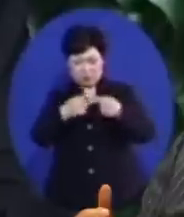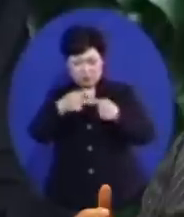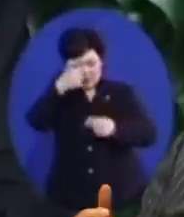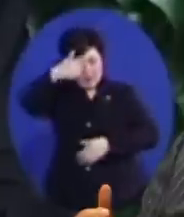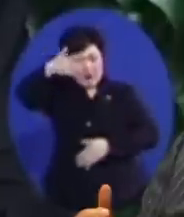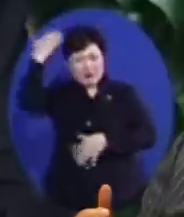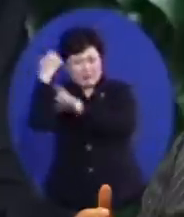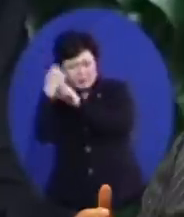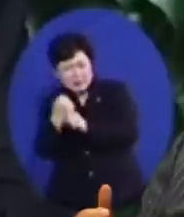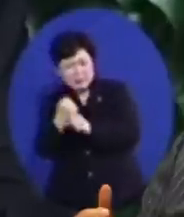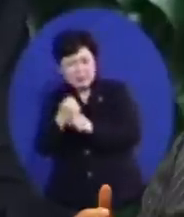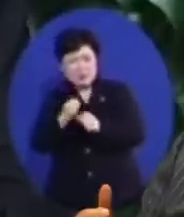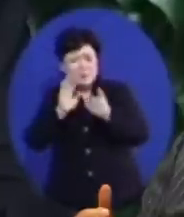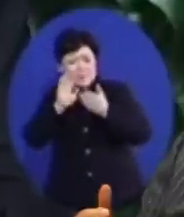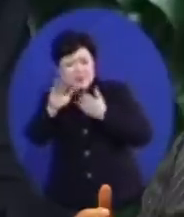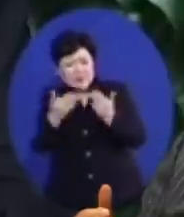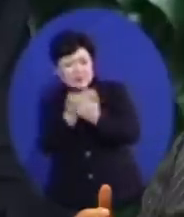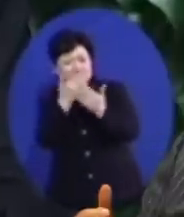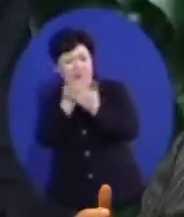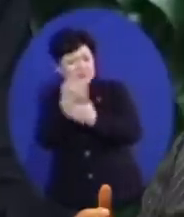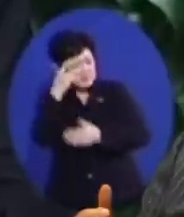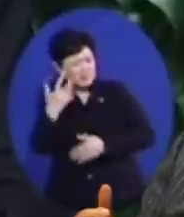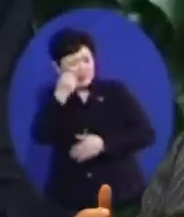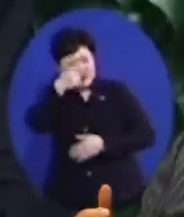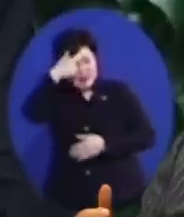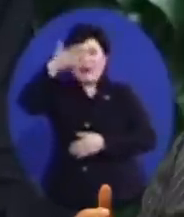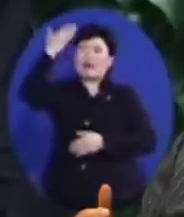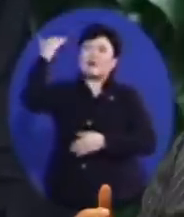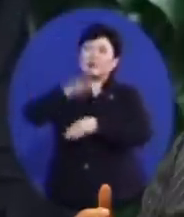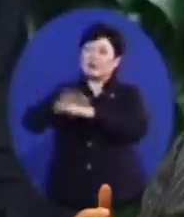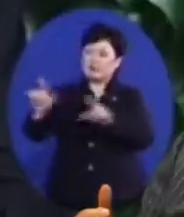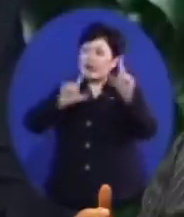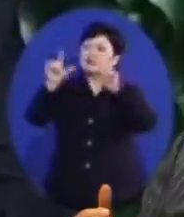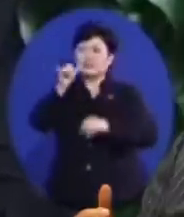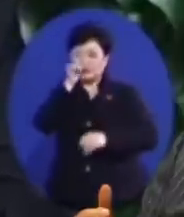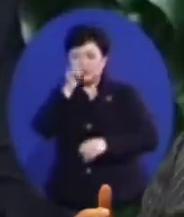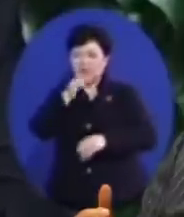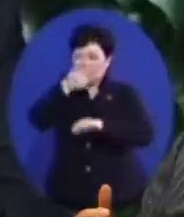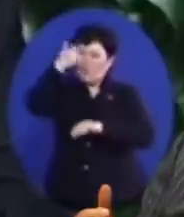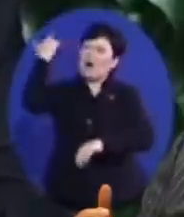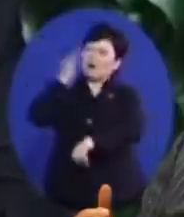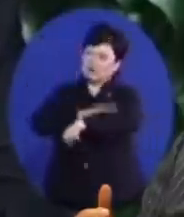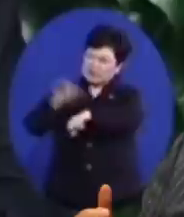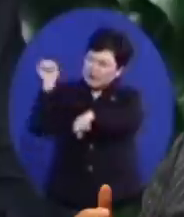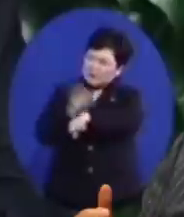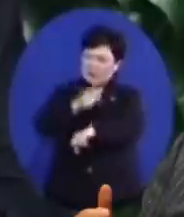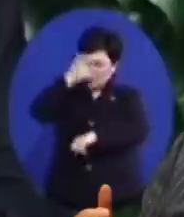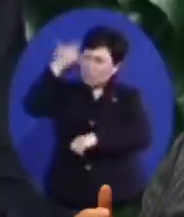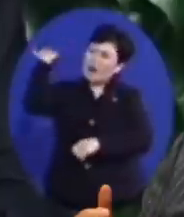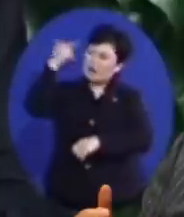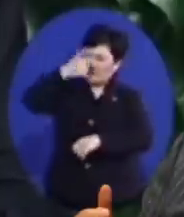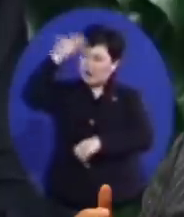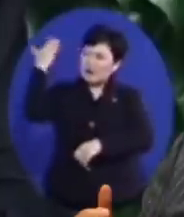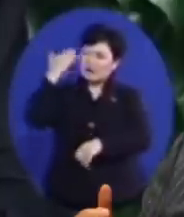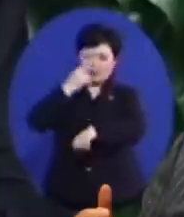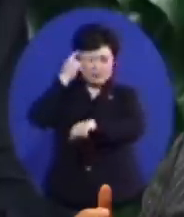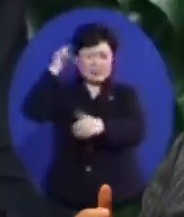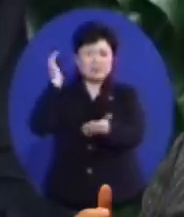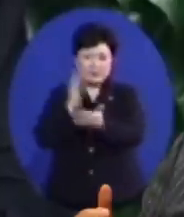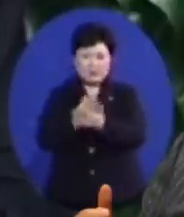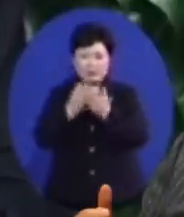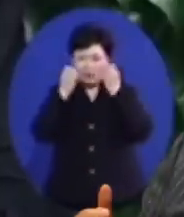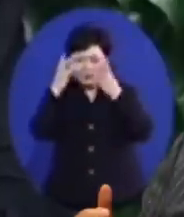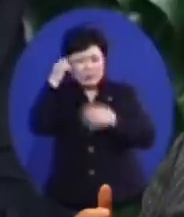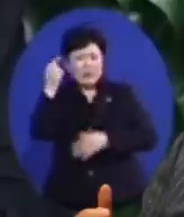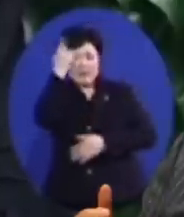미래지향적인 사고를 가져라. 과거에 내가 잘 살았는데, 과거에 내가 잘했는데, 과거를 받지 말고 새로운